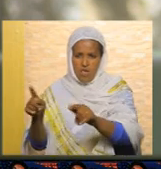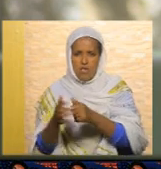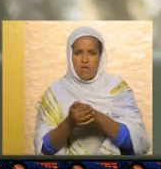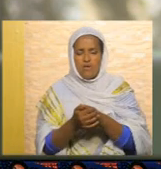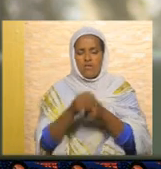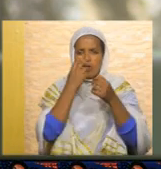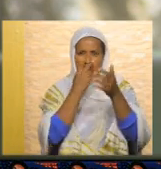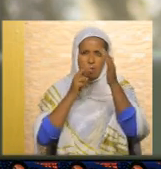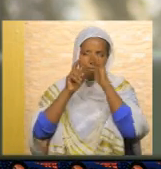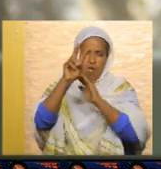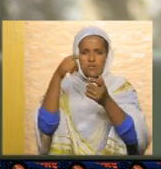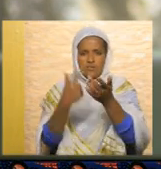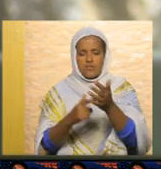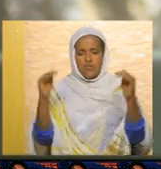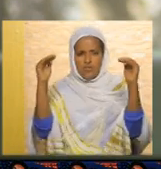ሴት ዲያቆናዊት